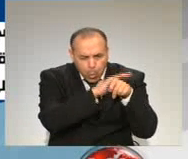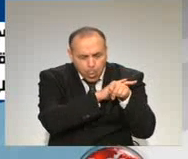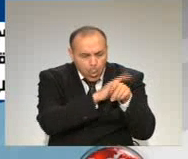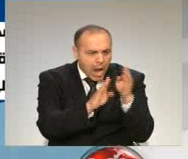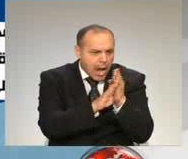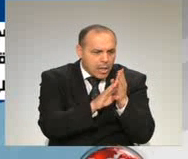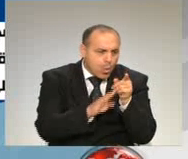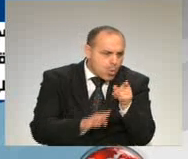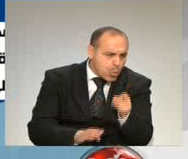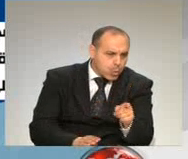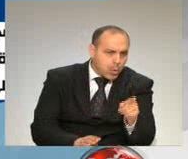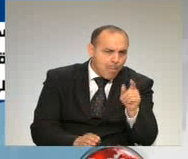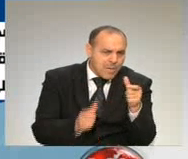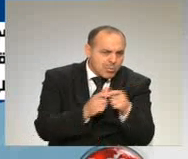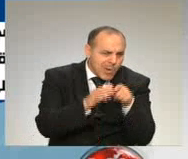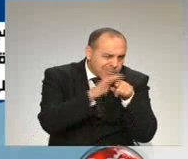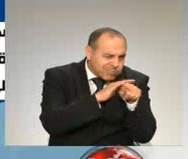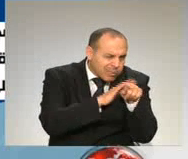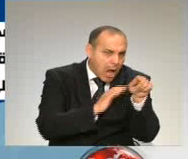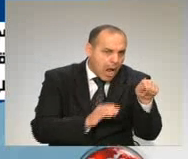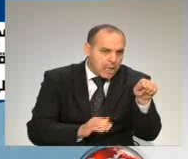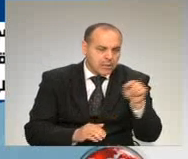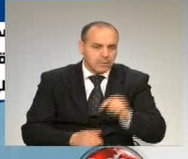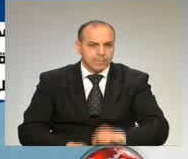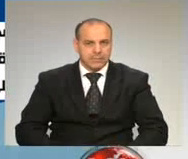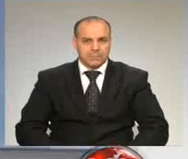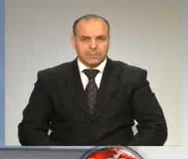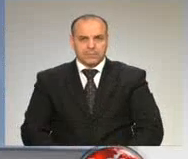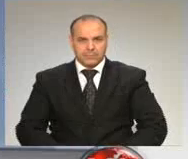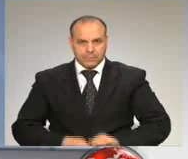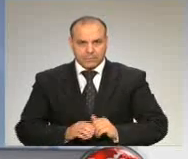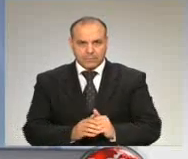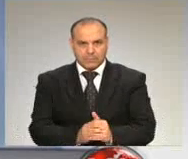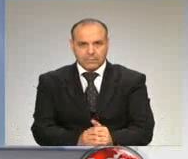وكهوف كانت المجموعة تتحصن بها.